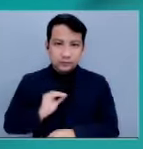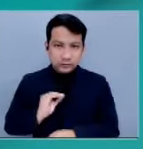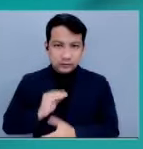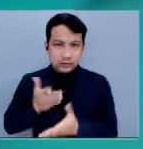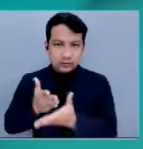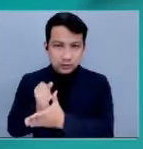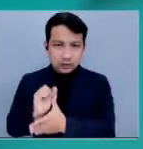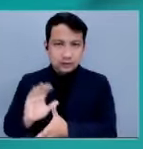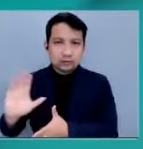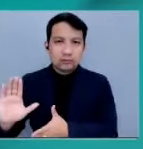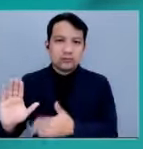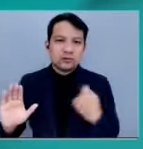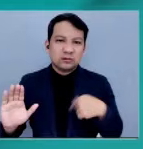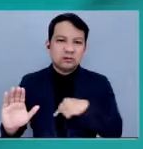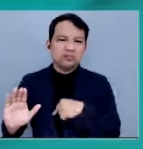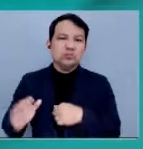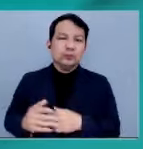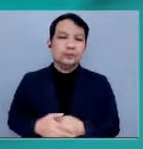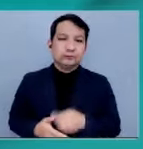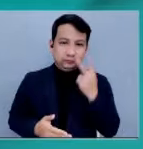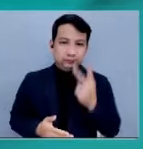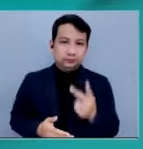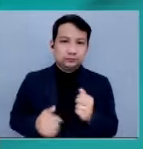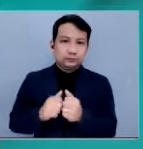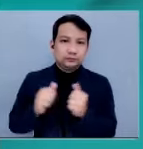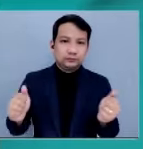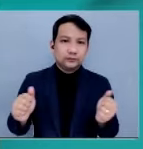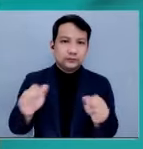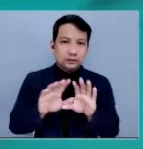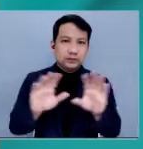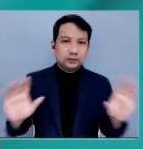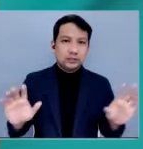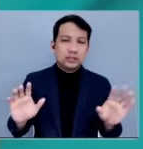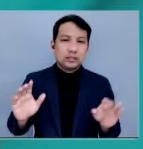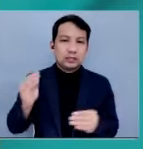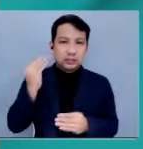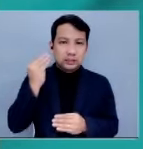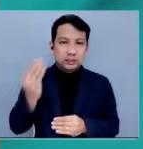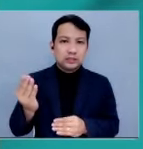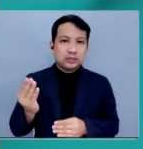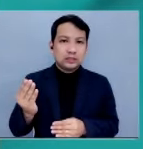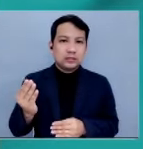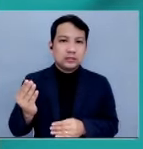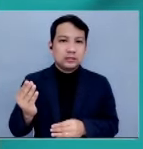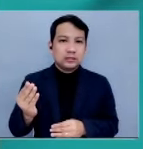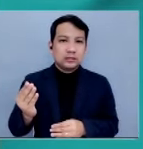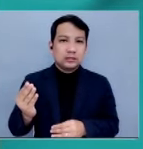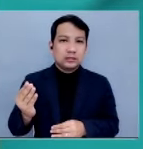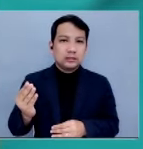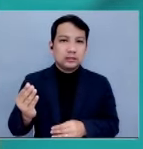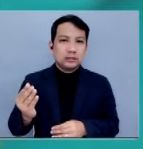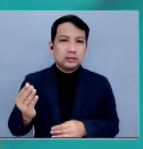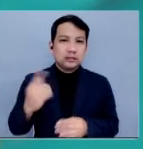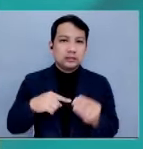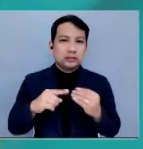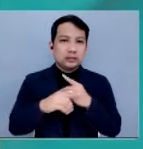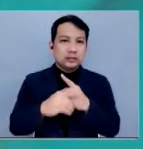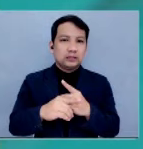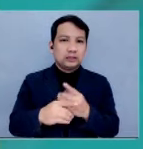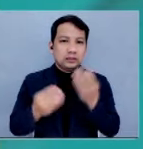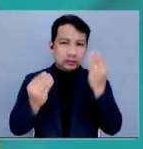teritoryo at kung titignan natin ang Palawan ang magiging front line If ever na magkaroon